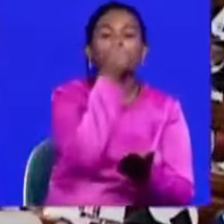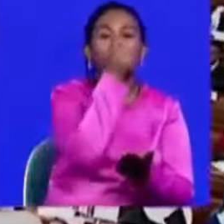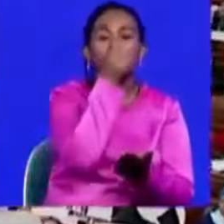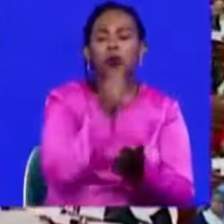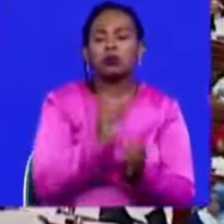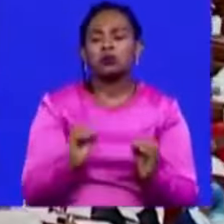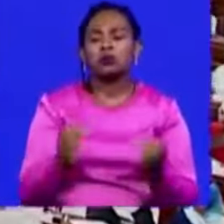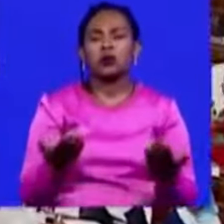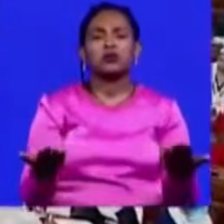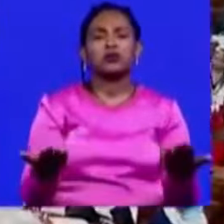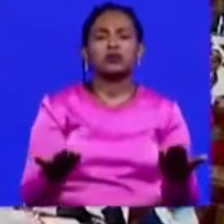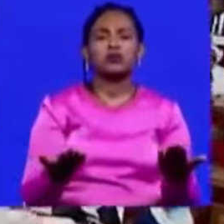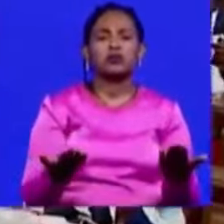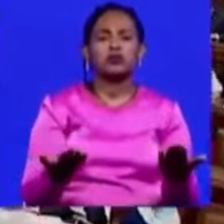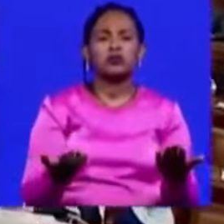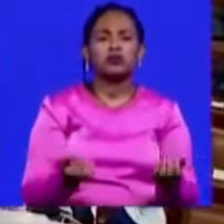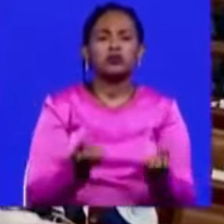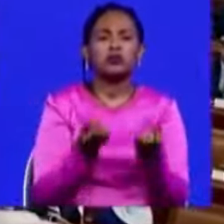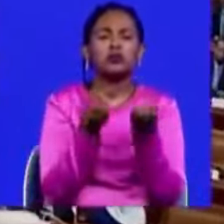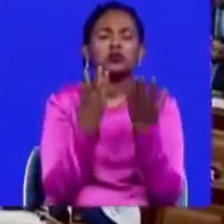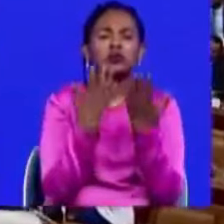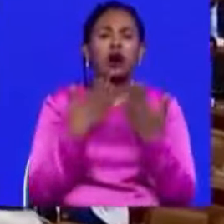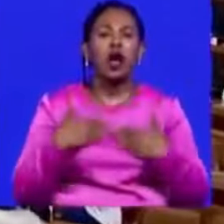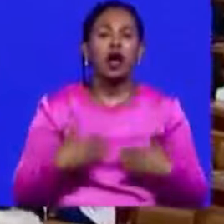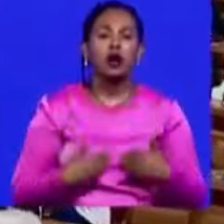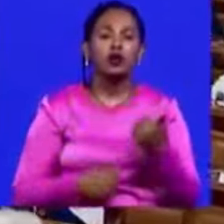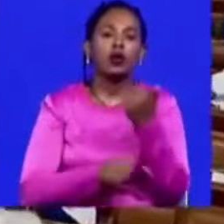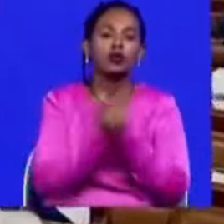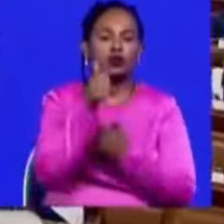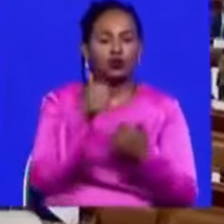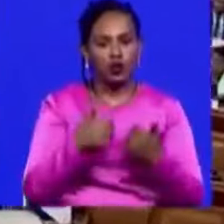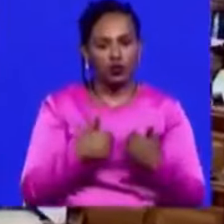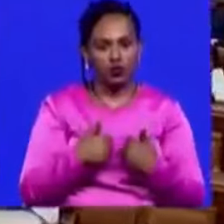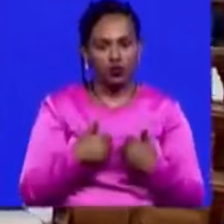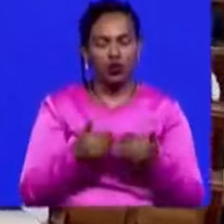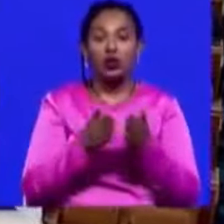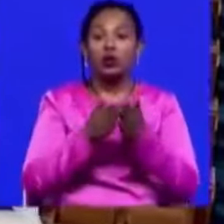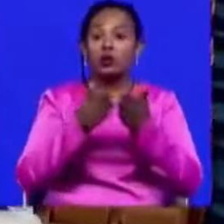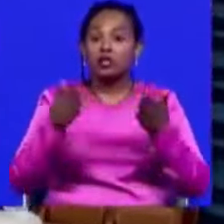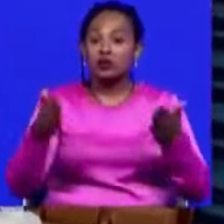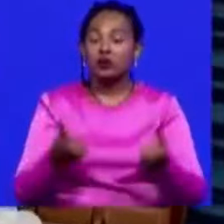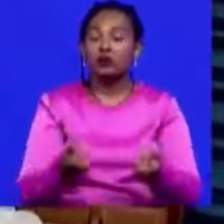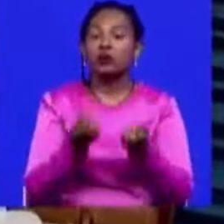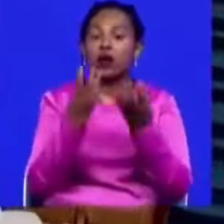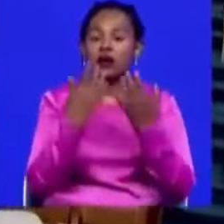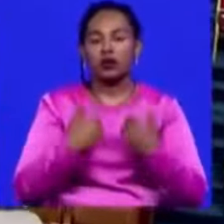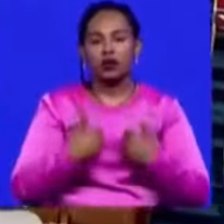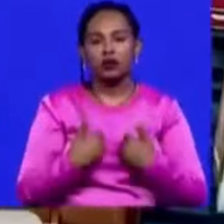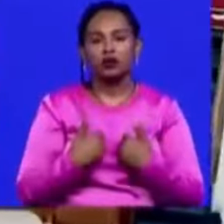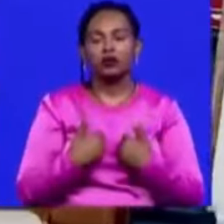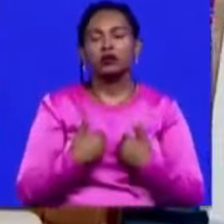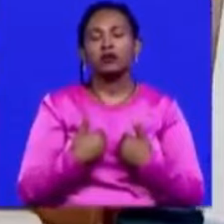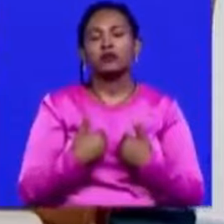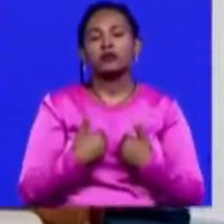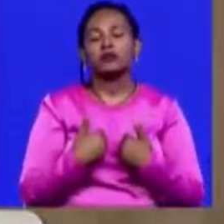ነው። ብዙ አካል ጉዳተኞች አሉ። መስፋት መበራከት አለበት፣ በጥራት በስርጭት አድርጎ።